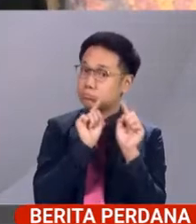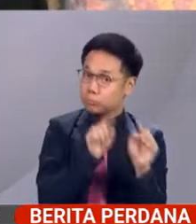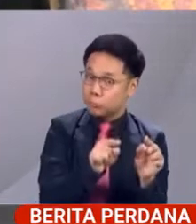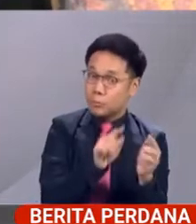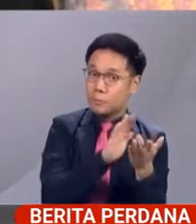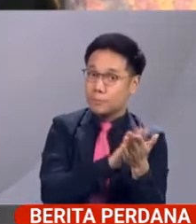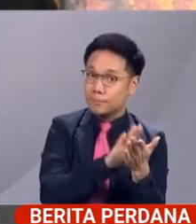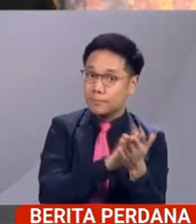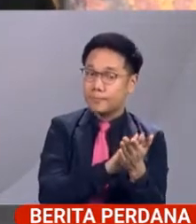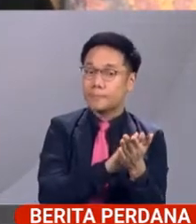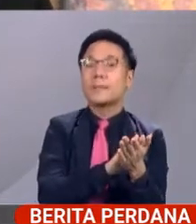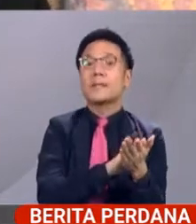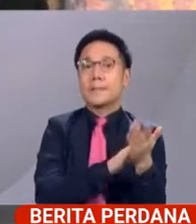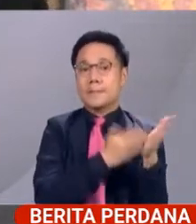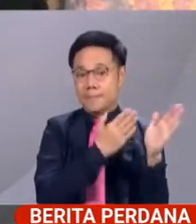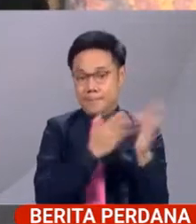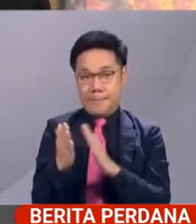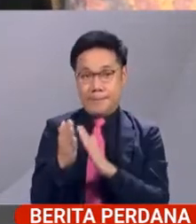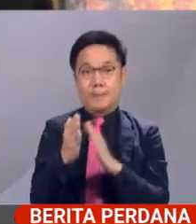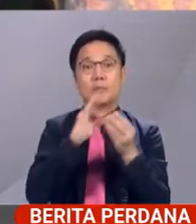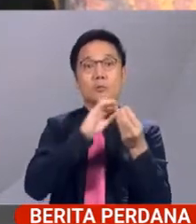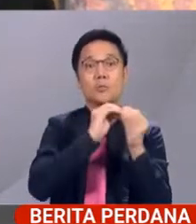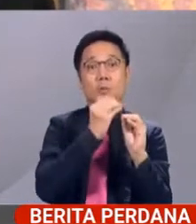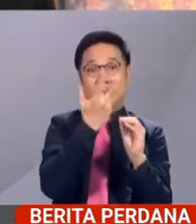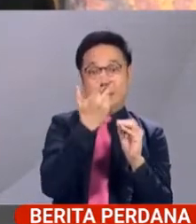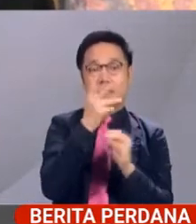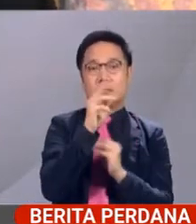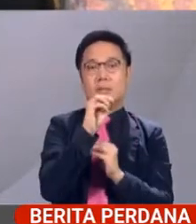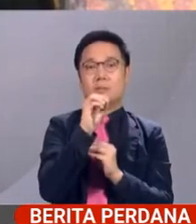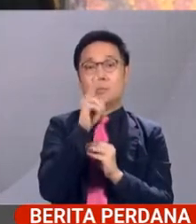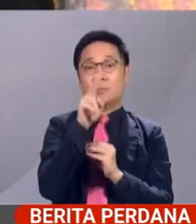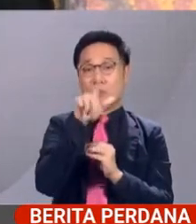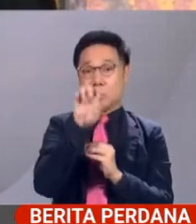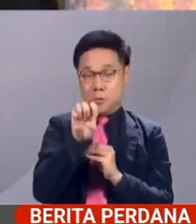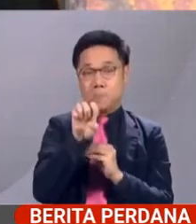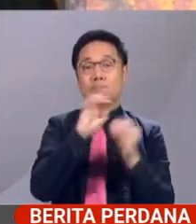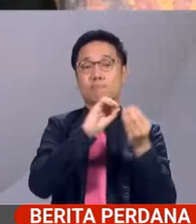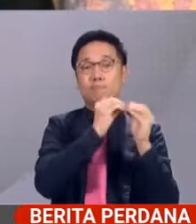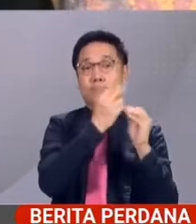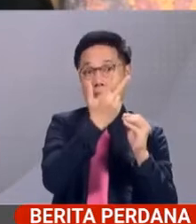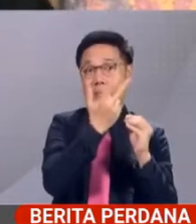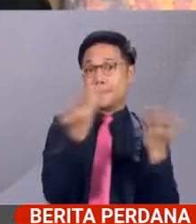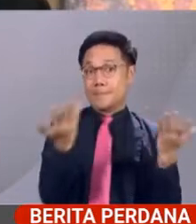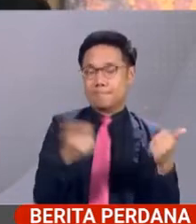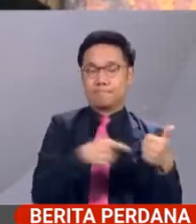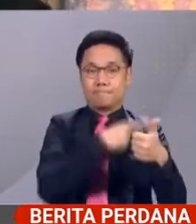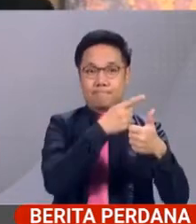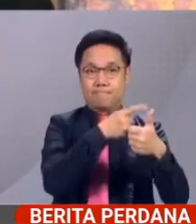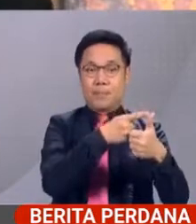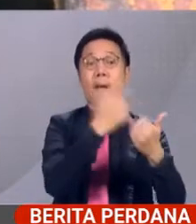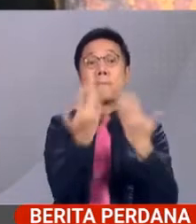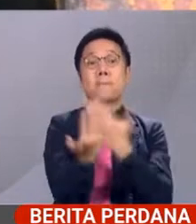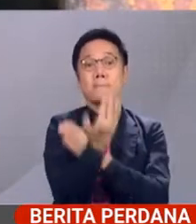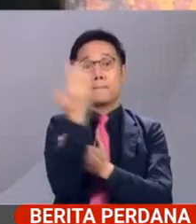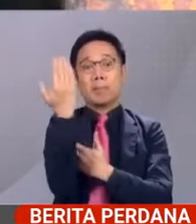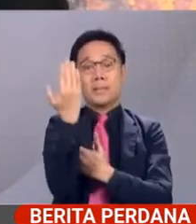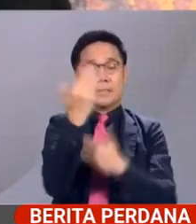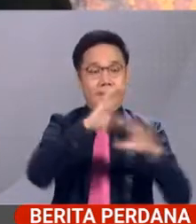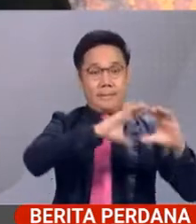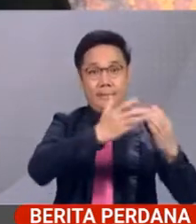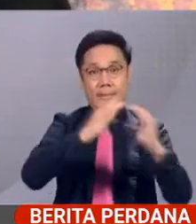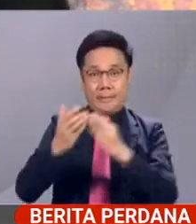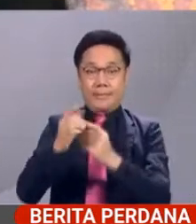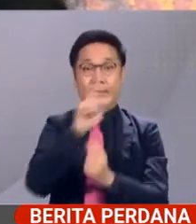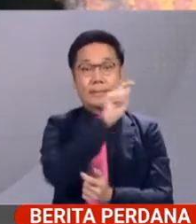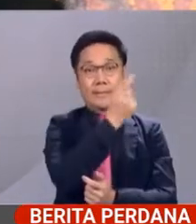kami mengikut model 3, iaitu kami bahagikan untuk kelas sesi pagi murid-murid tingkatan 4 dan